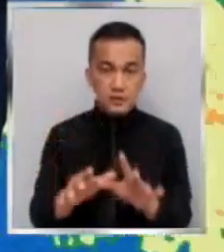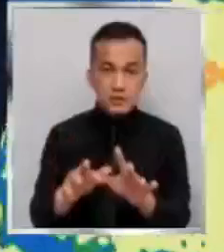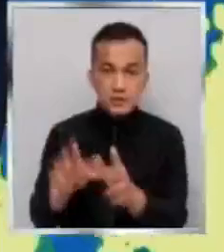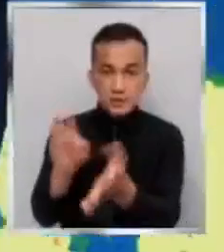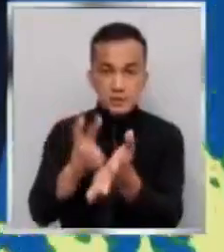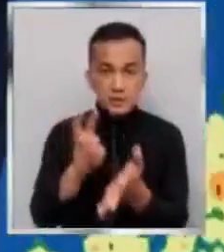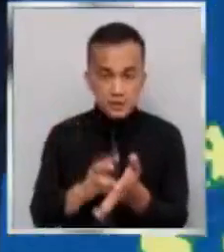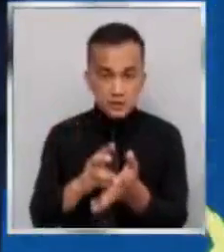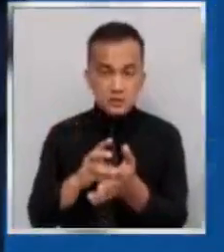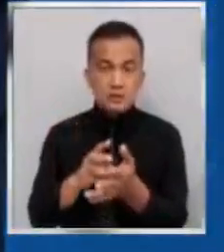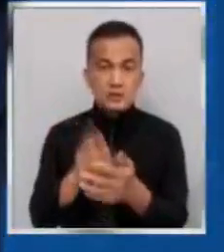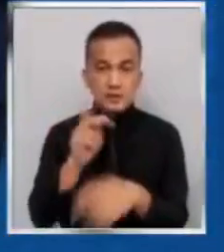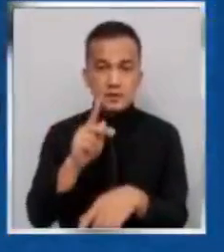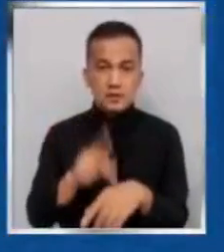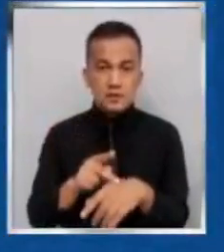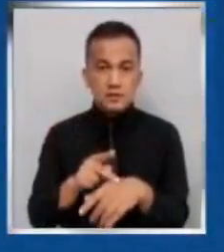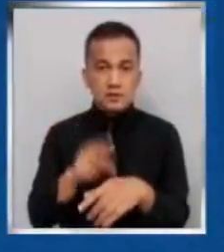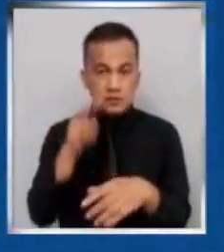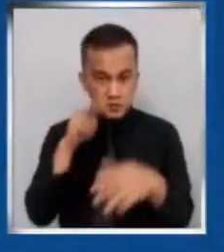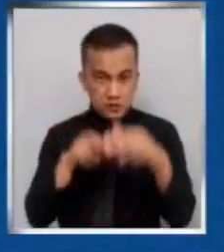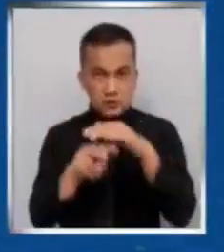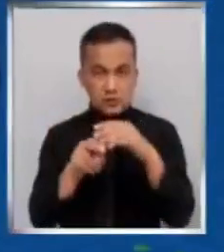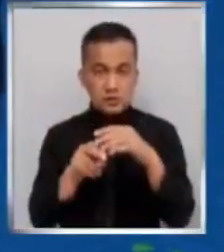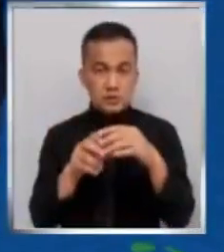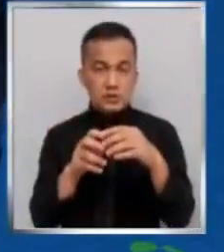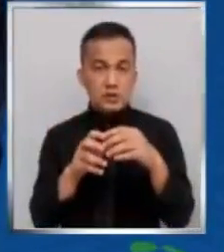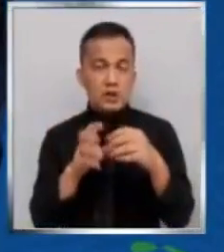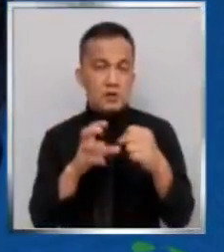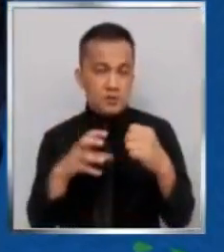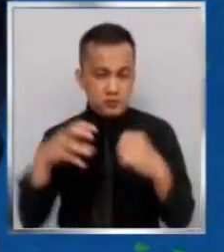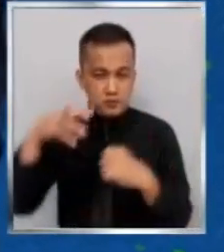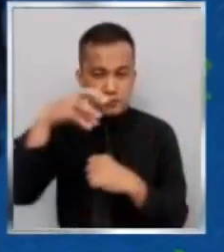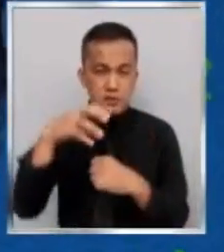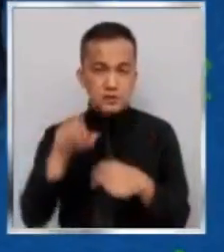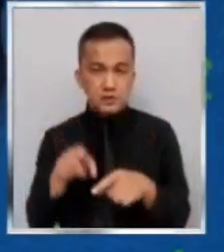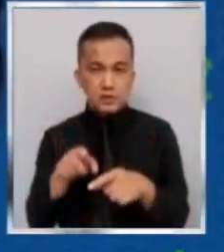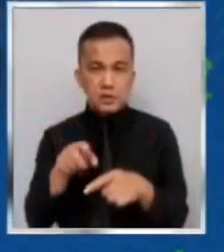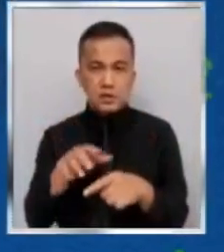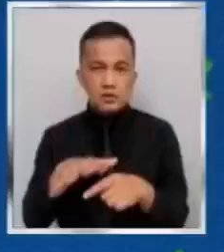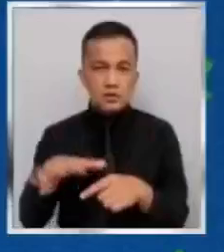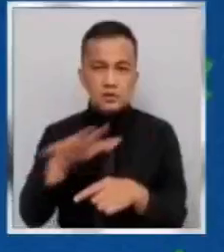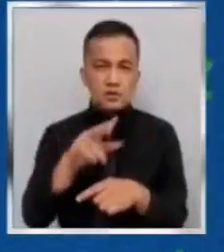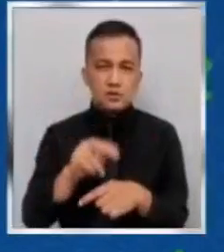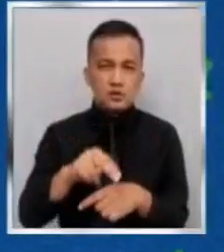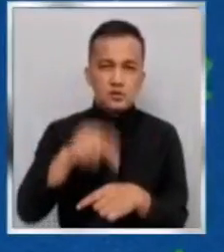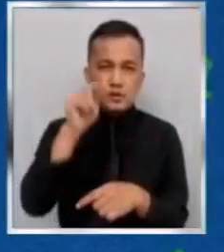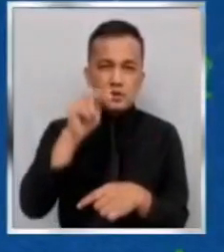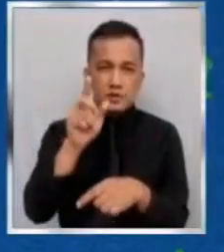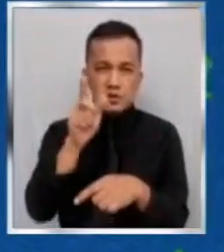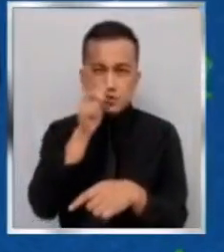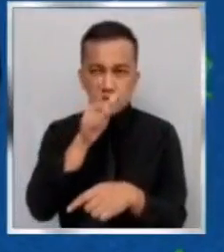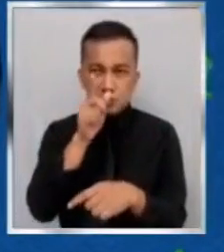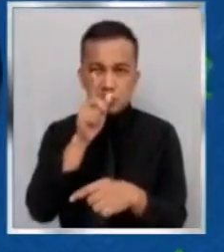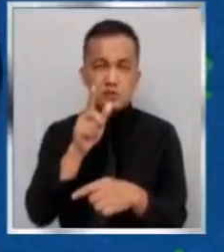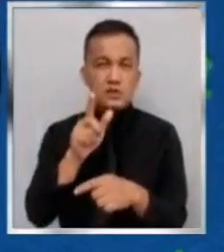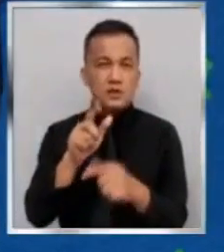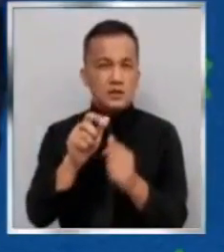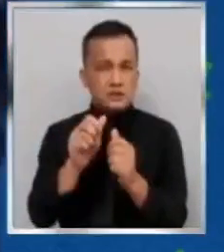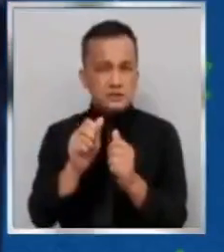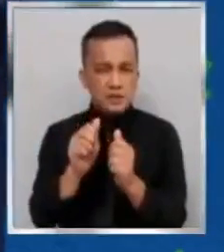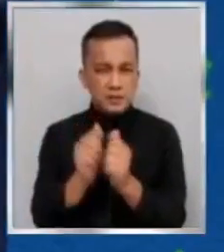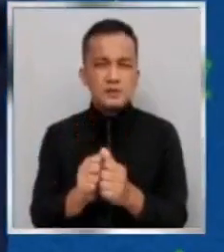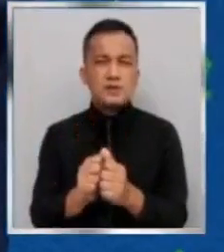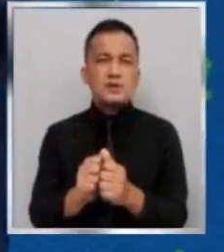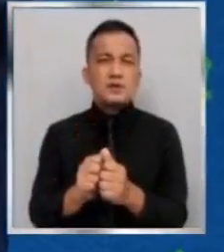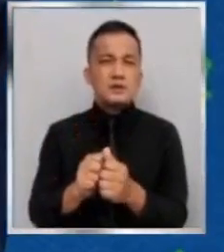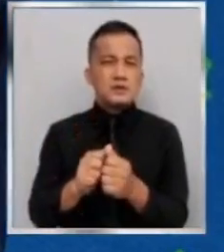rainfall forecast ng Metro Weather, magiging maulan sa halos buong Northern Luzon kasama ni Zambales at Tarlac. Pero sa hapon yan mga kapuso,